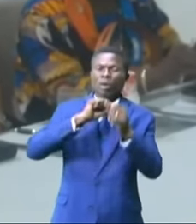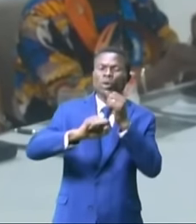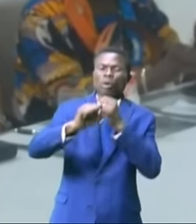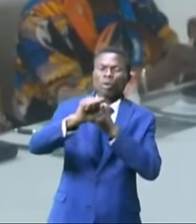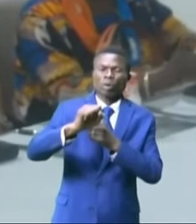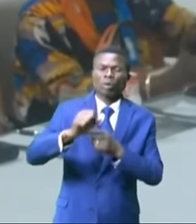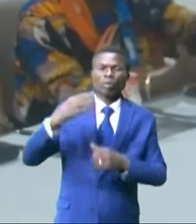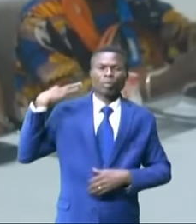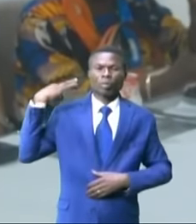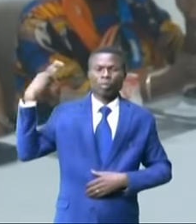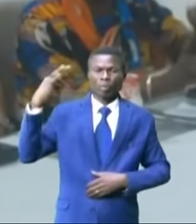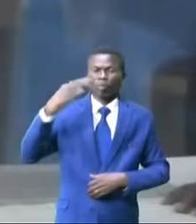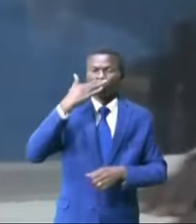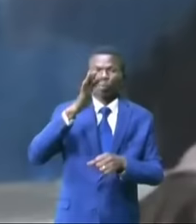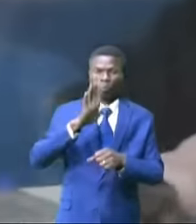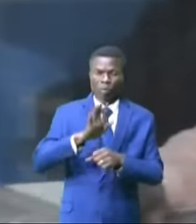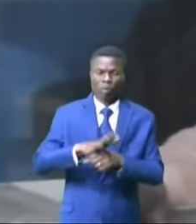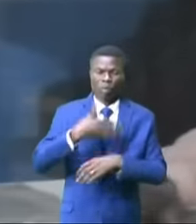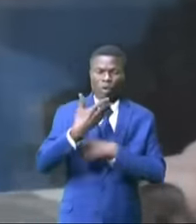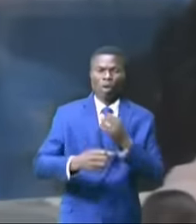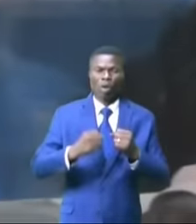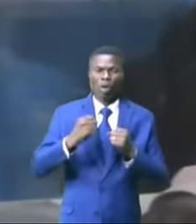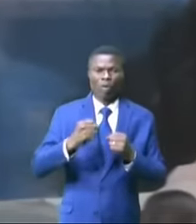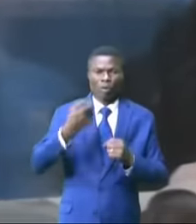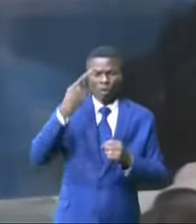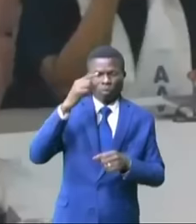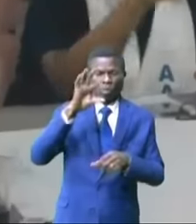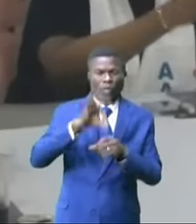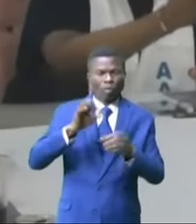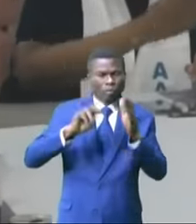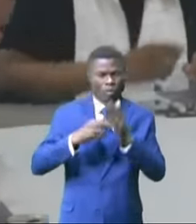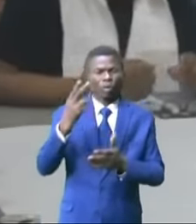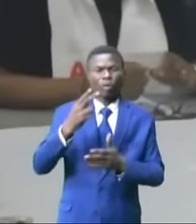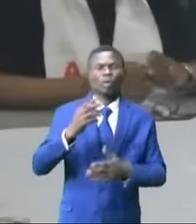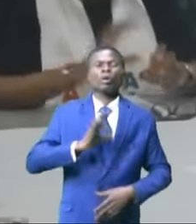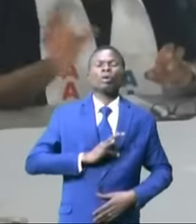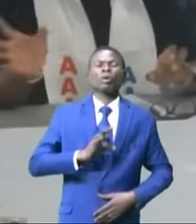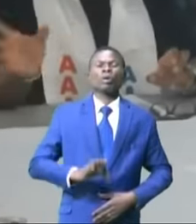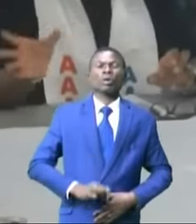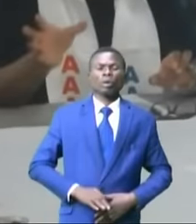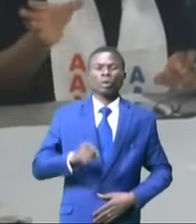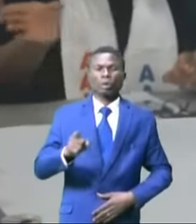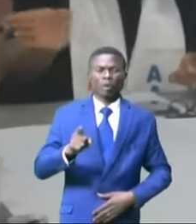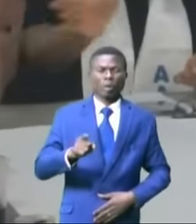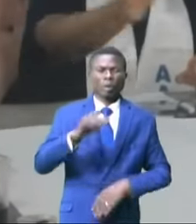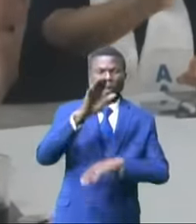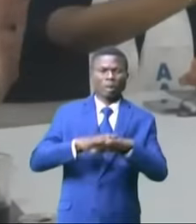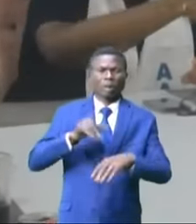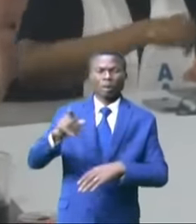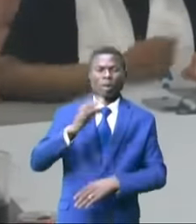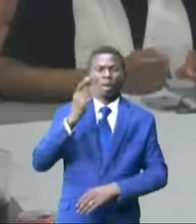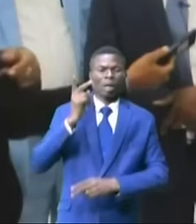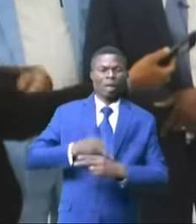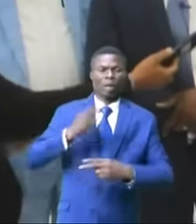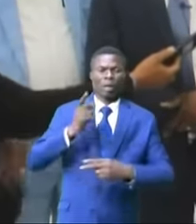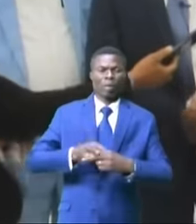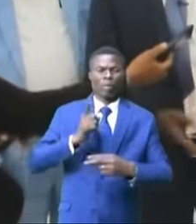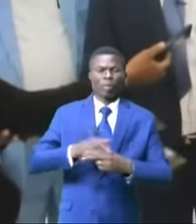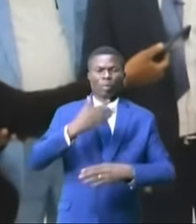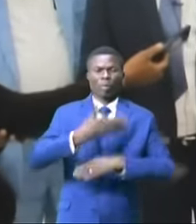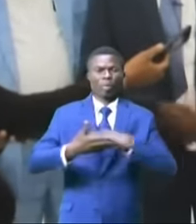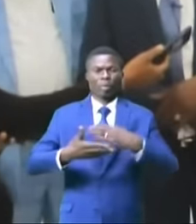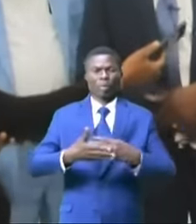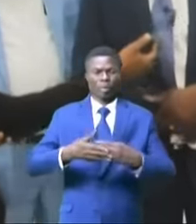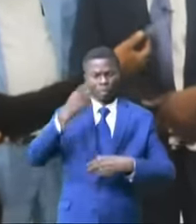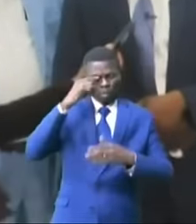les candidats ont promis de mouiller les maillots pour la réélection de celui que le Nekongo appelle affectueusement Beton Nabeto. C'est pour